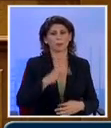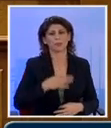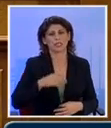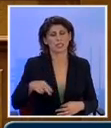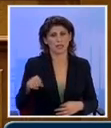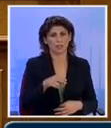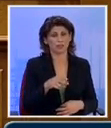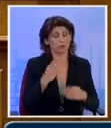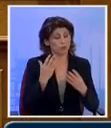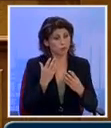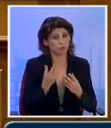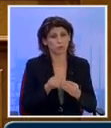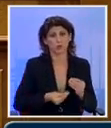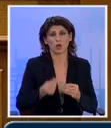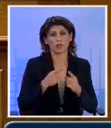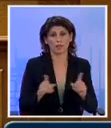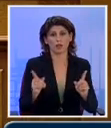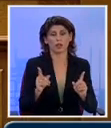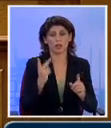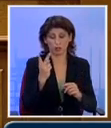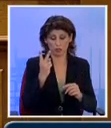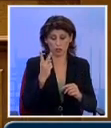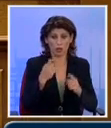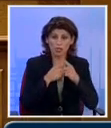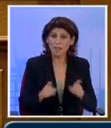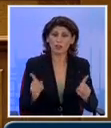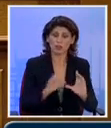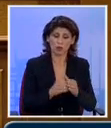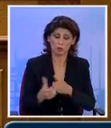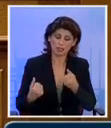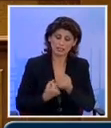δύο διαφορετικά κόμματα στηρίζουμε αυτή την κυβέρνηση.